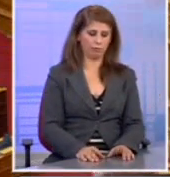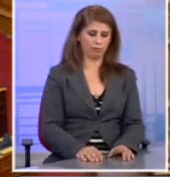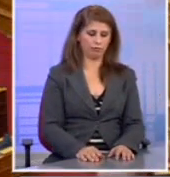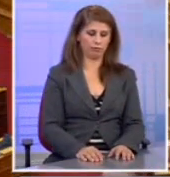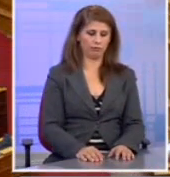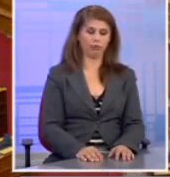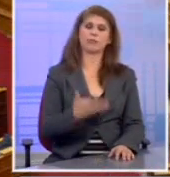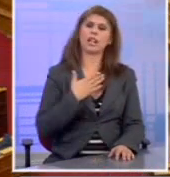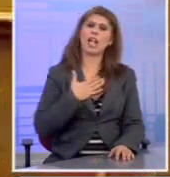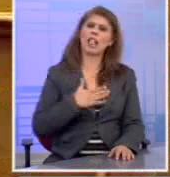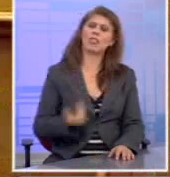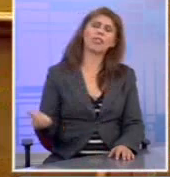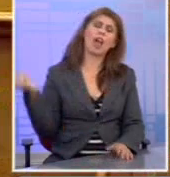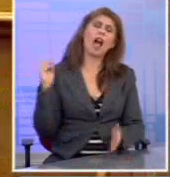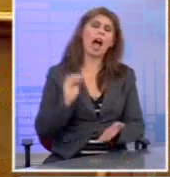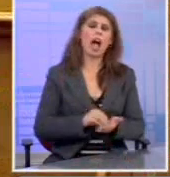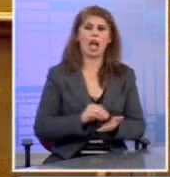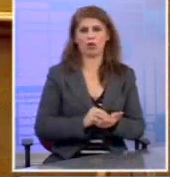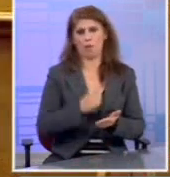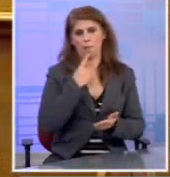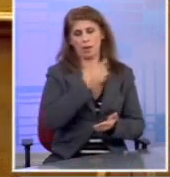Θέλω όμως να πω και κάτι ακόμα.